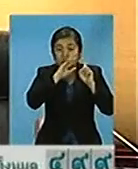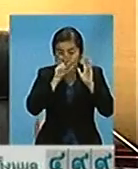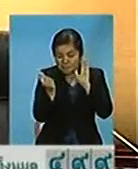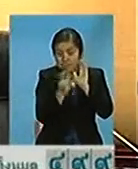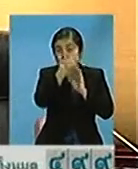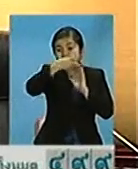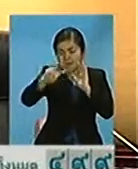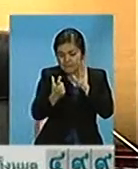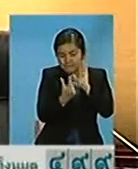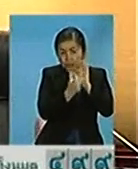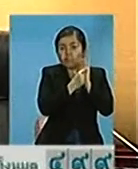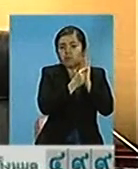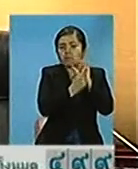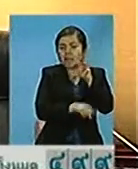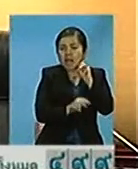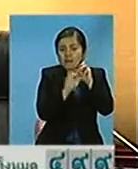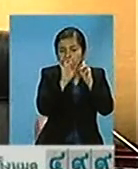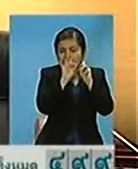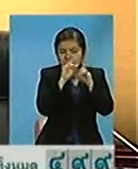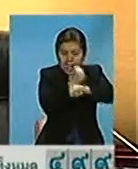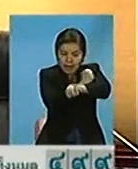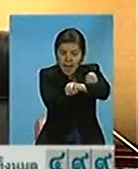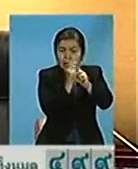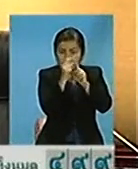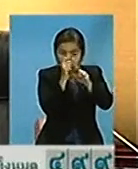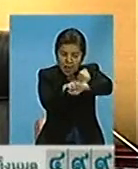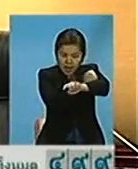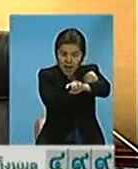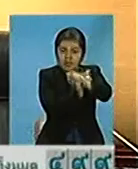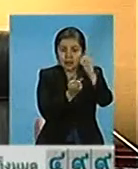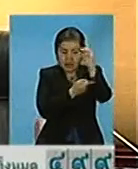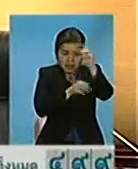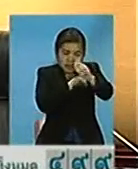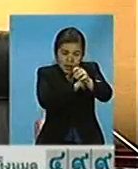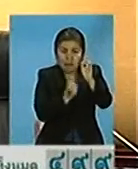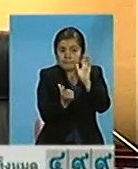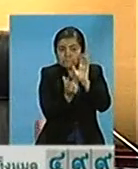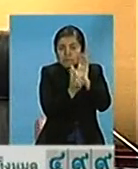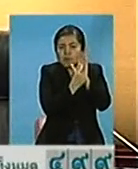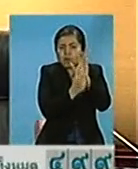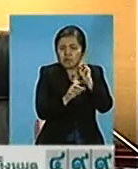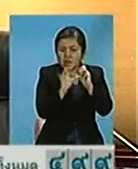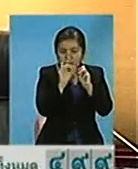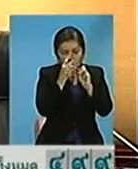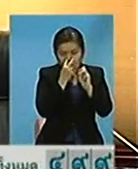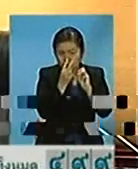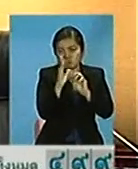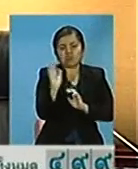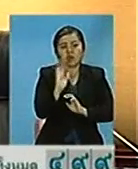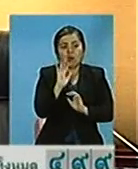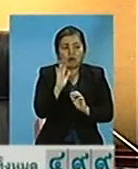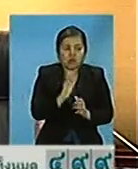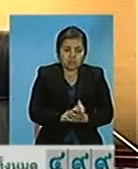นะครับในมาตรา8ตรงนี้ใส่แรงงานเข้าไปก็มาตามเมื่อกี้นี้ท่านบอกก็ที่ประชุมก็เห็นว่าไม่ต้องใส่ใช่ไหม